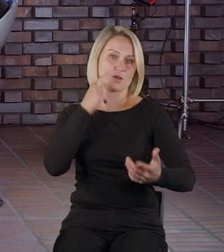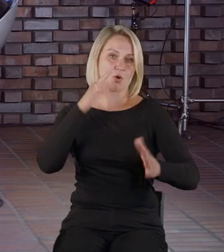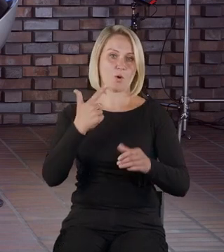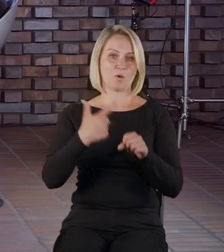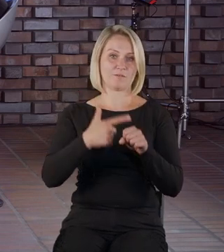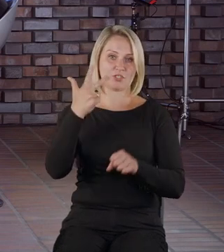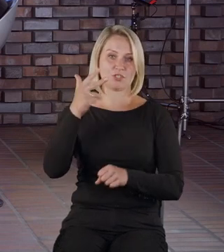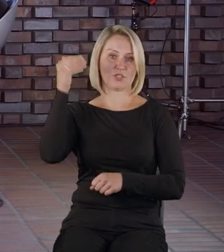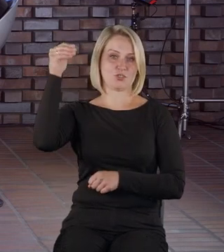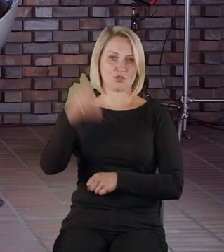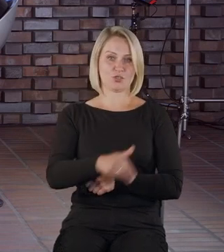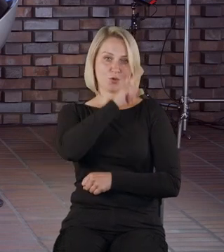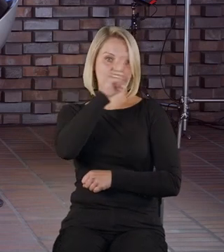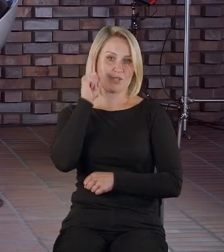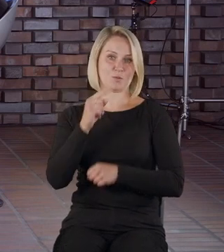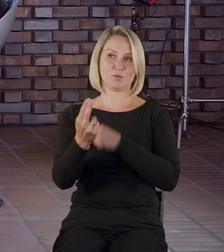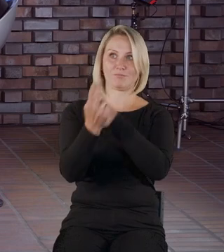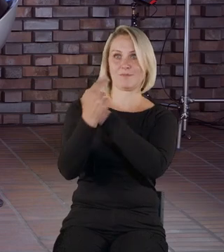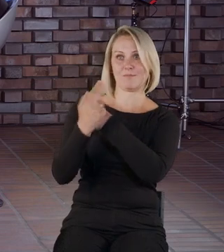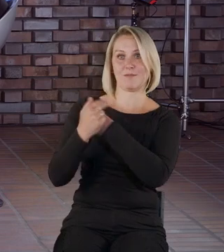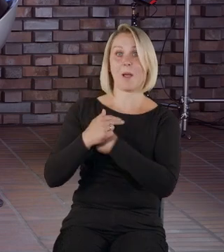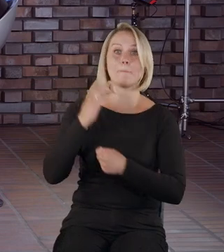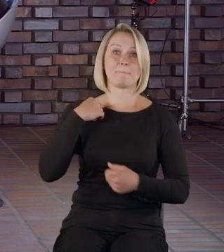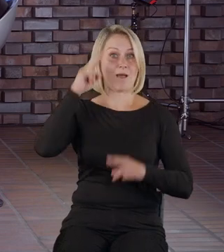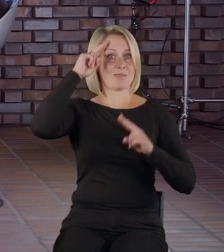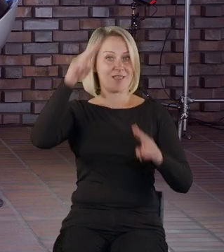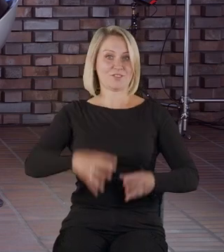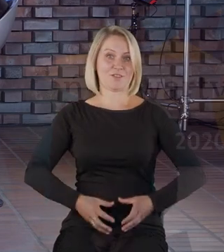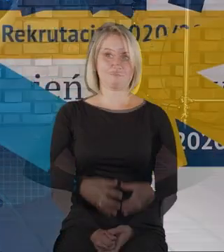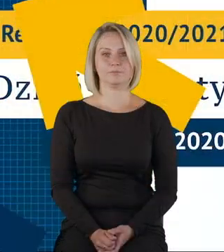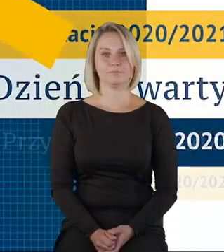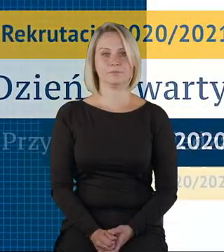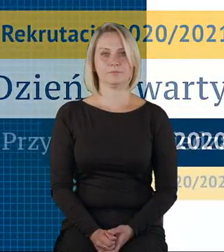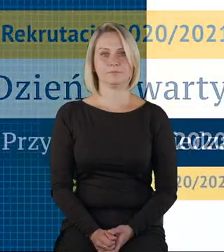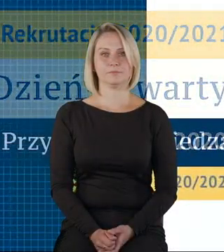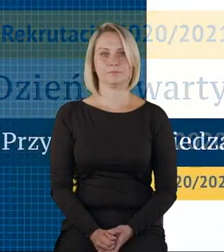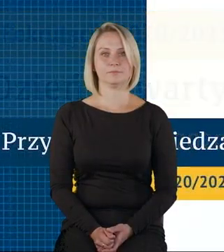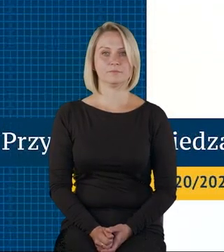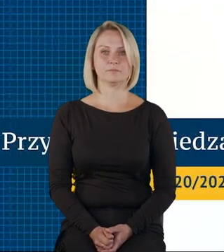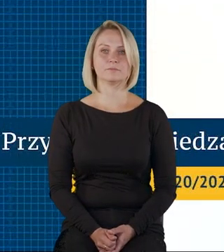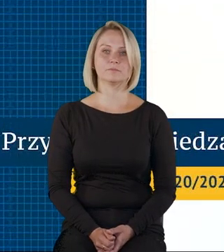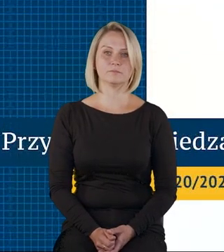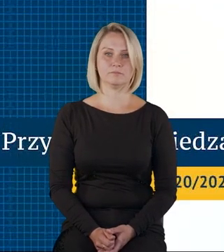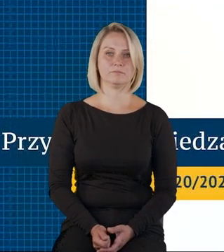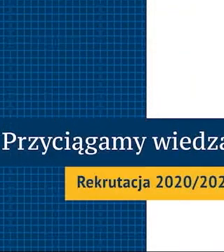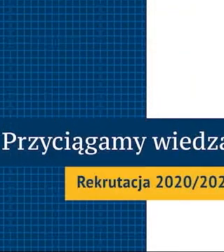23 tysiące osób i mamy nadzieję, że ta liczba zwiększy się wraz z październikiem.